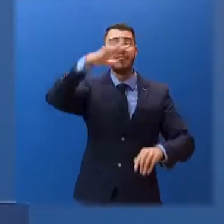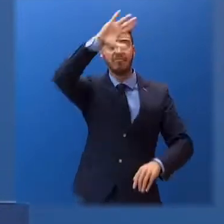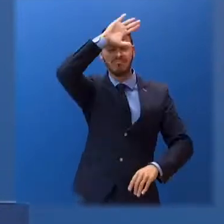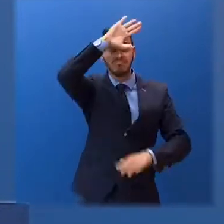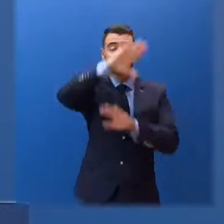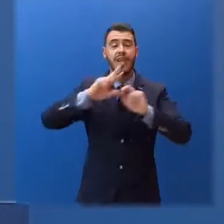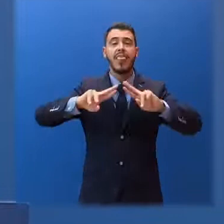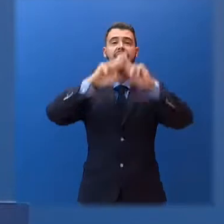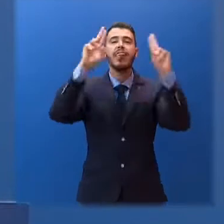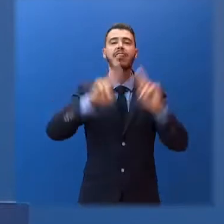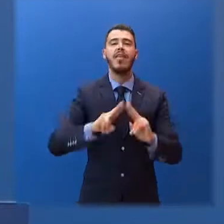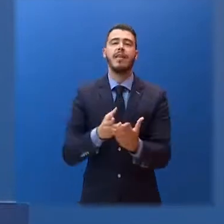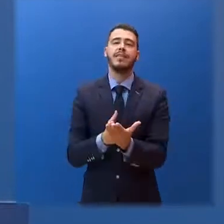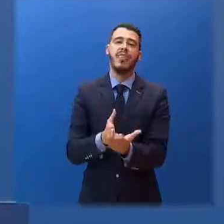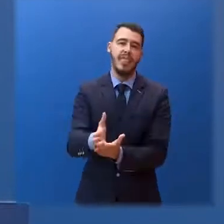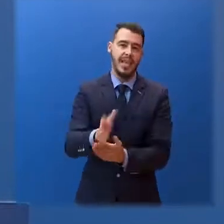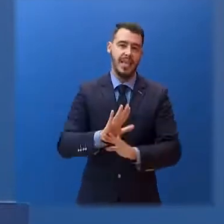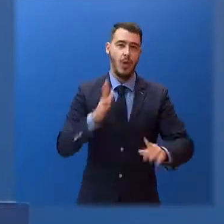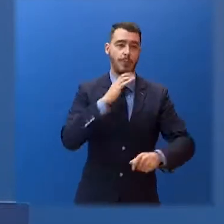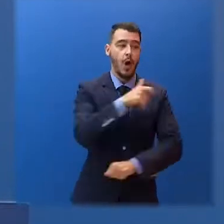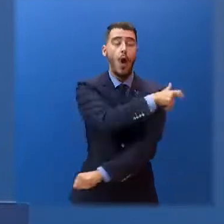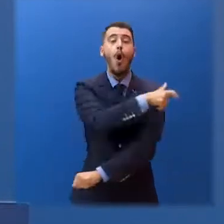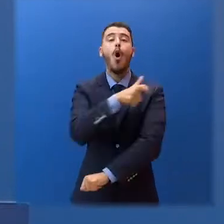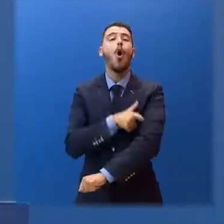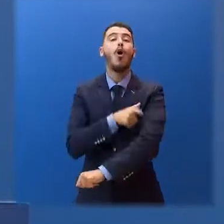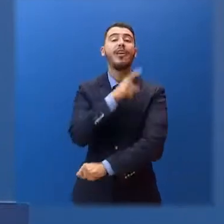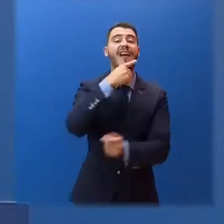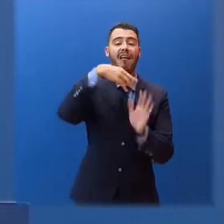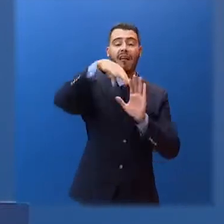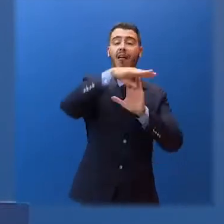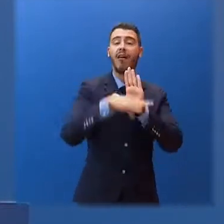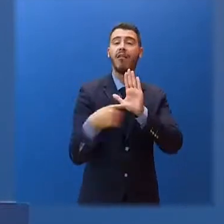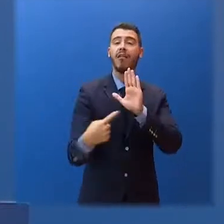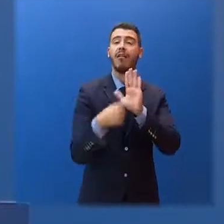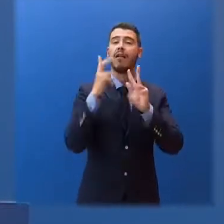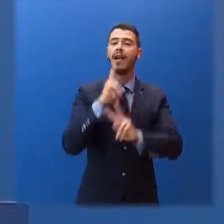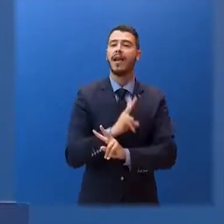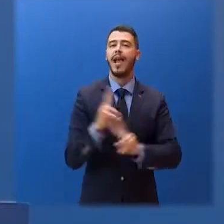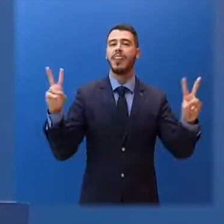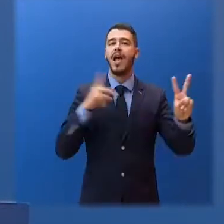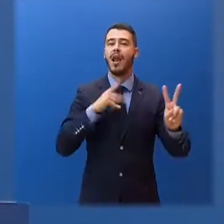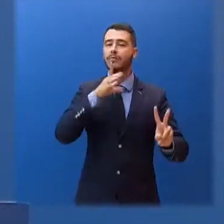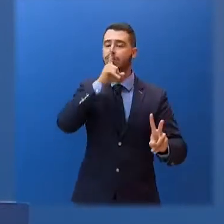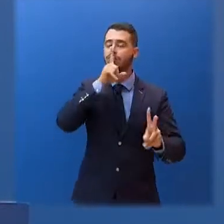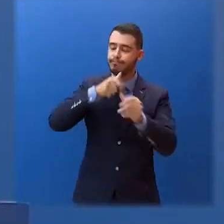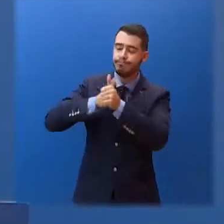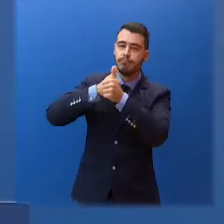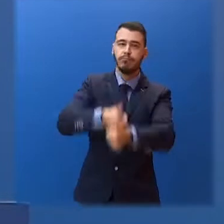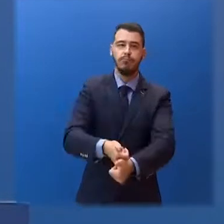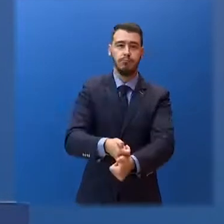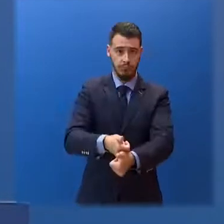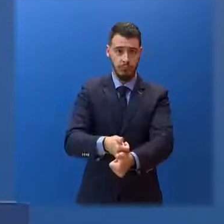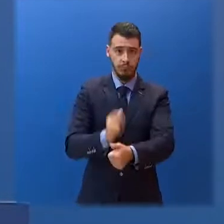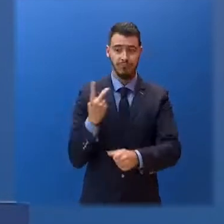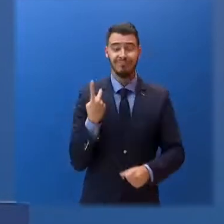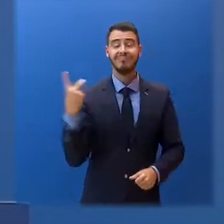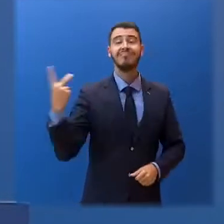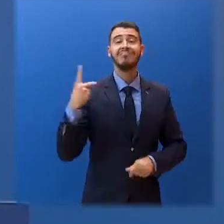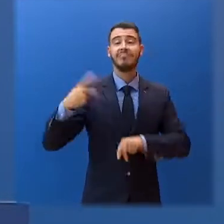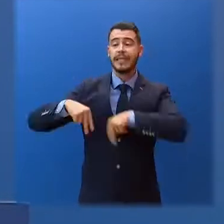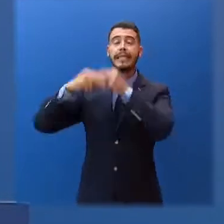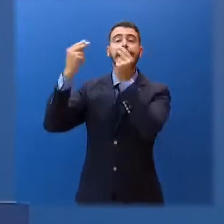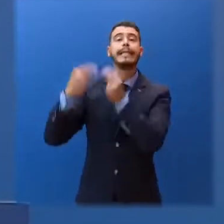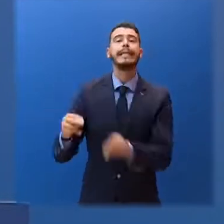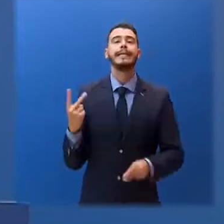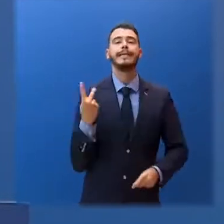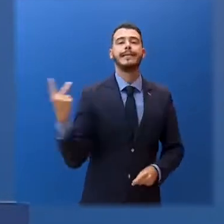ειδικότερα τη Σύμβαση των ΗΕ για το δίκαιο της θάλασσας. Έτσι ώστε είτε να βρούμε λύση στη μόνη εκκρεμότητα που